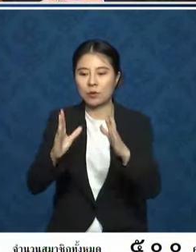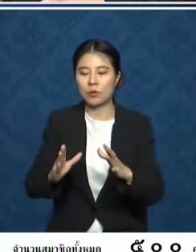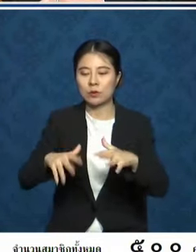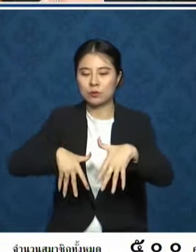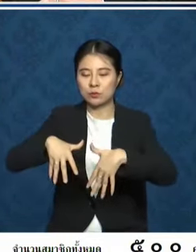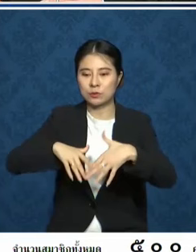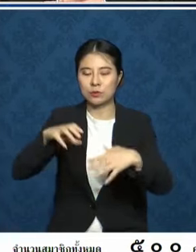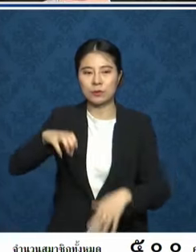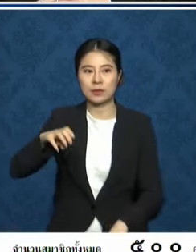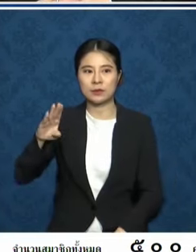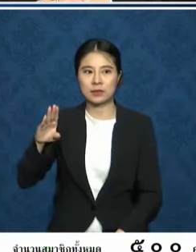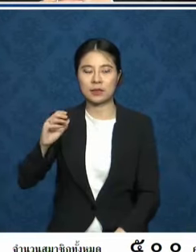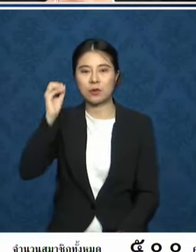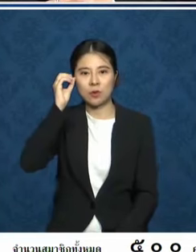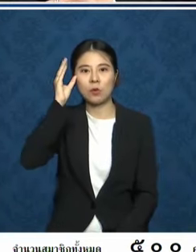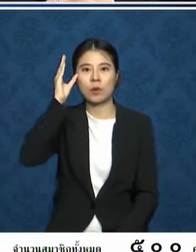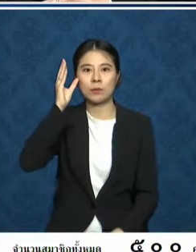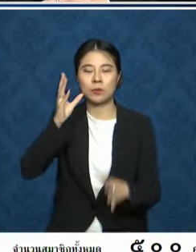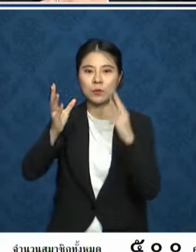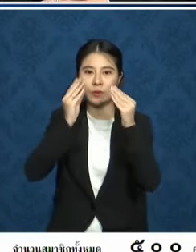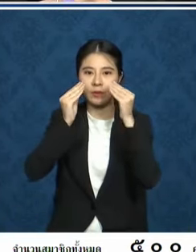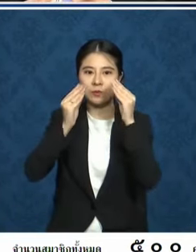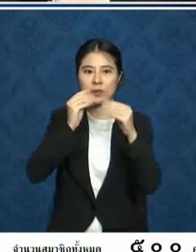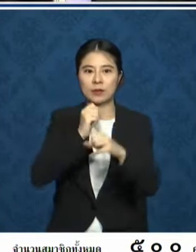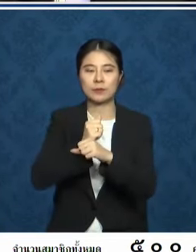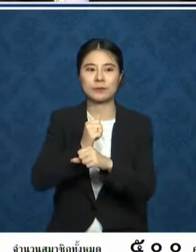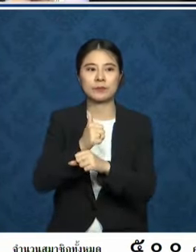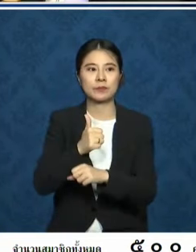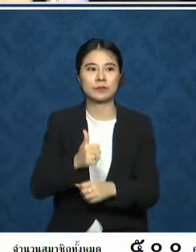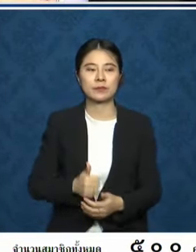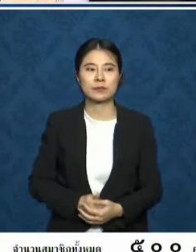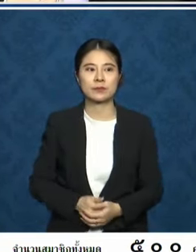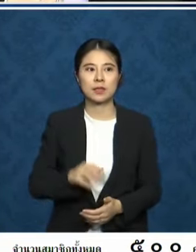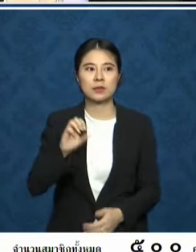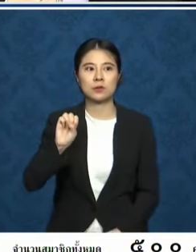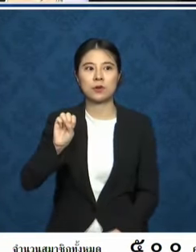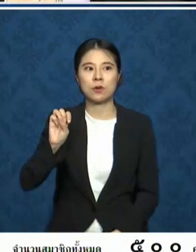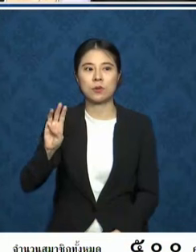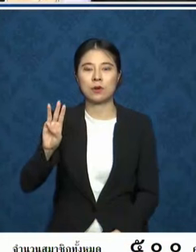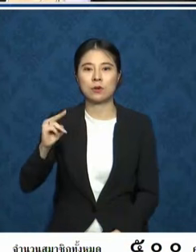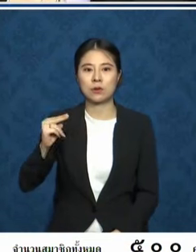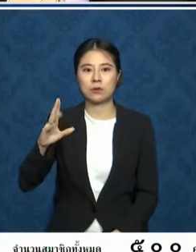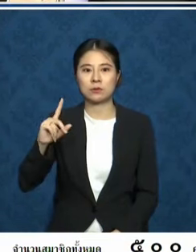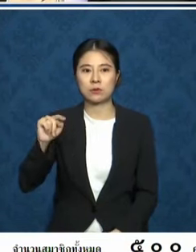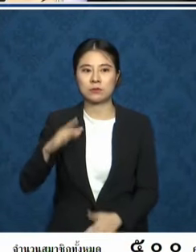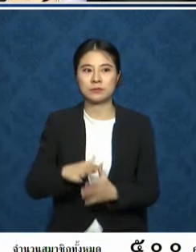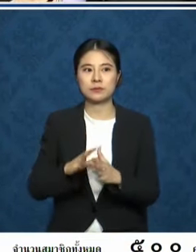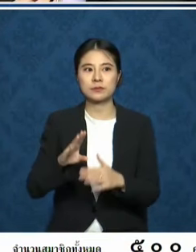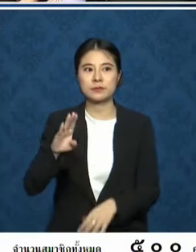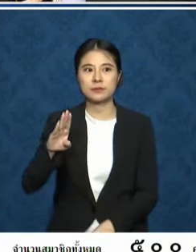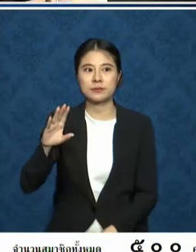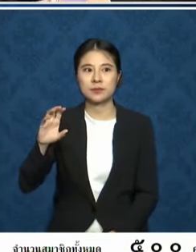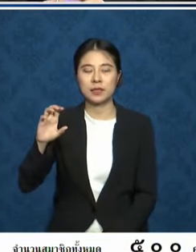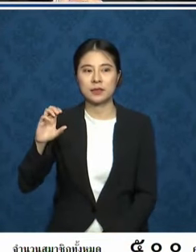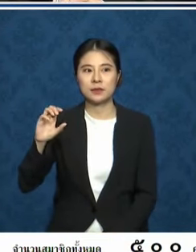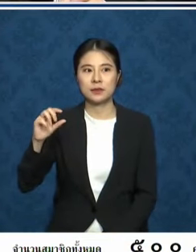ับนอกจากนั้น สวัทช.เองได้ขับเคลื่อน BCG ของประเท